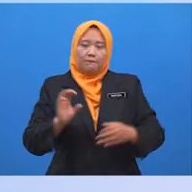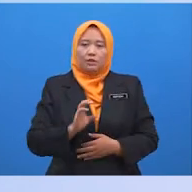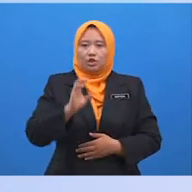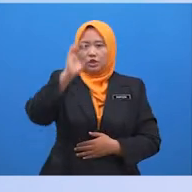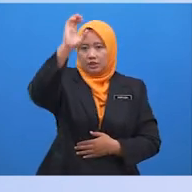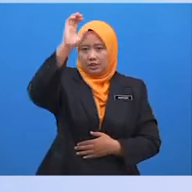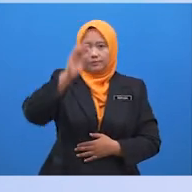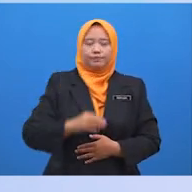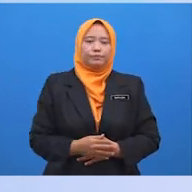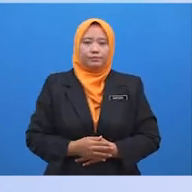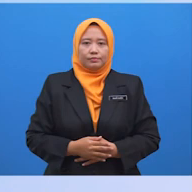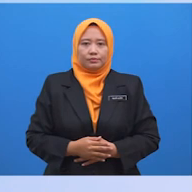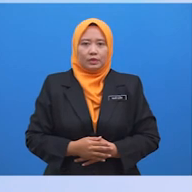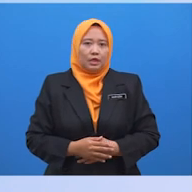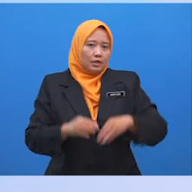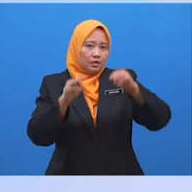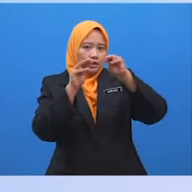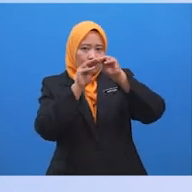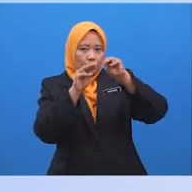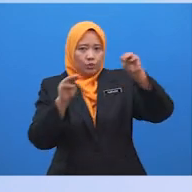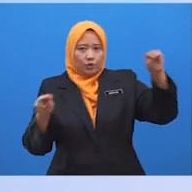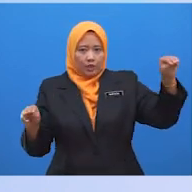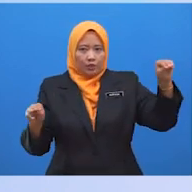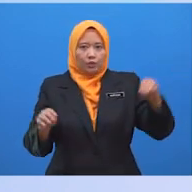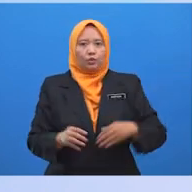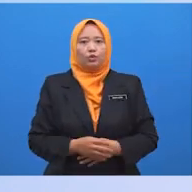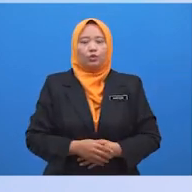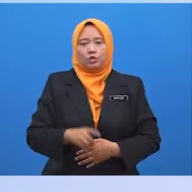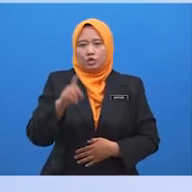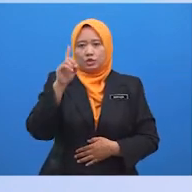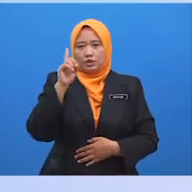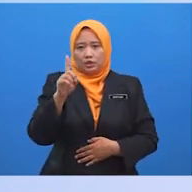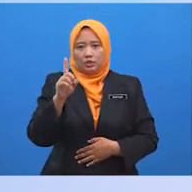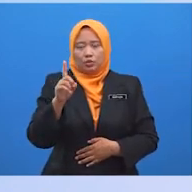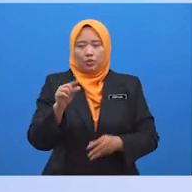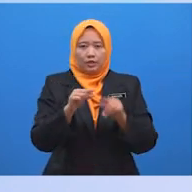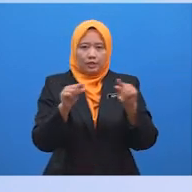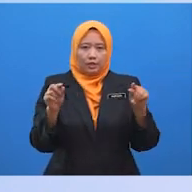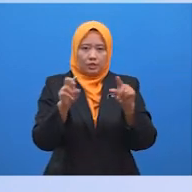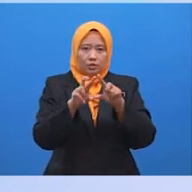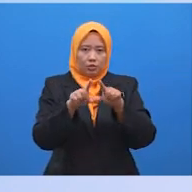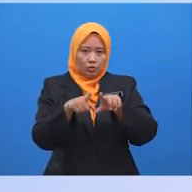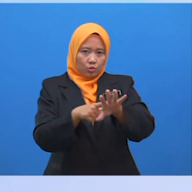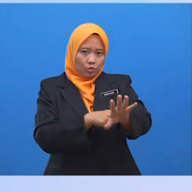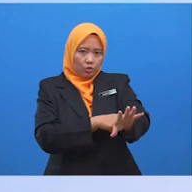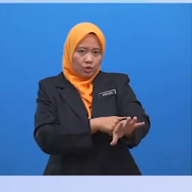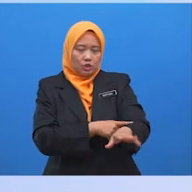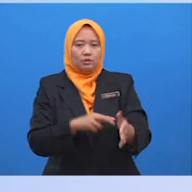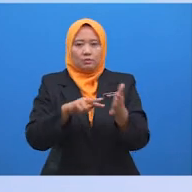Maka, kecerunan M bagi garis lurus AB ialah nisbah jarak mencancang